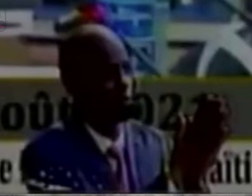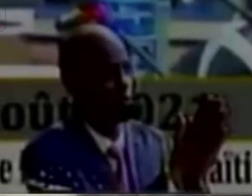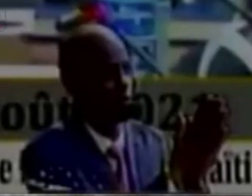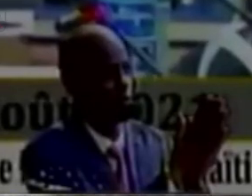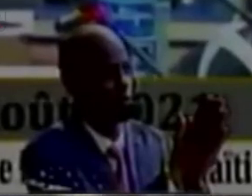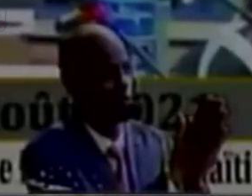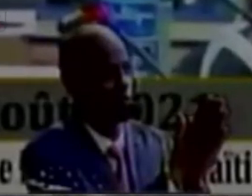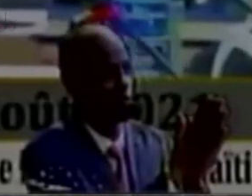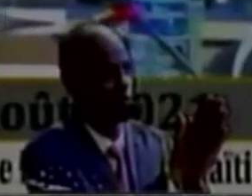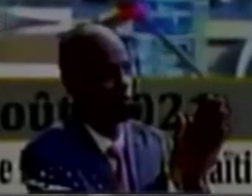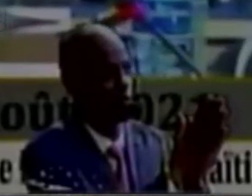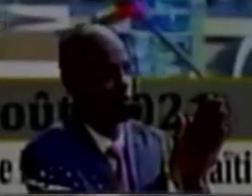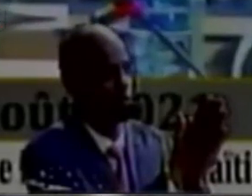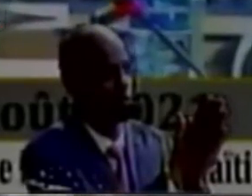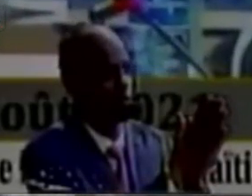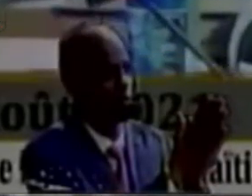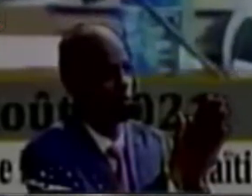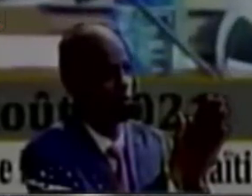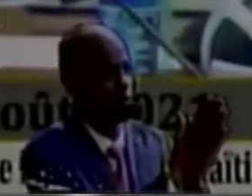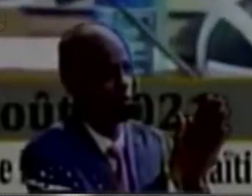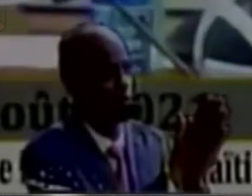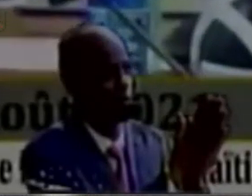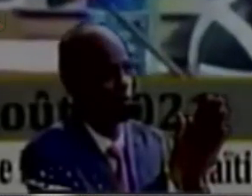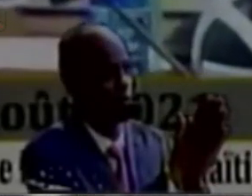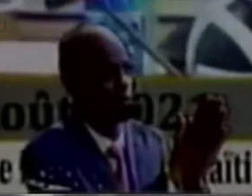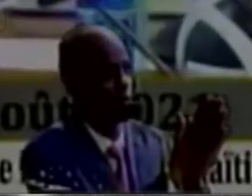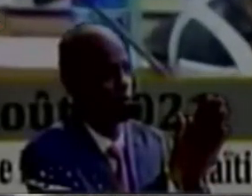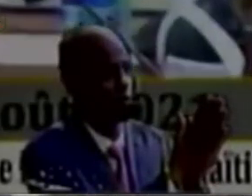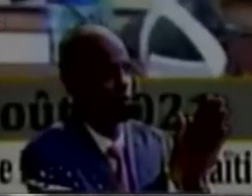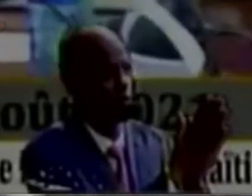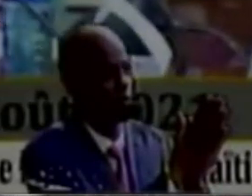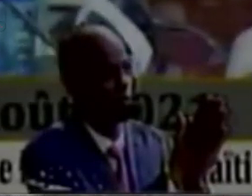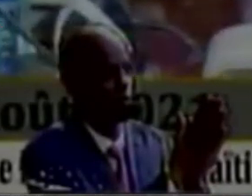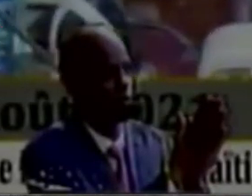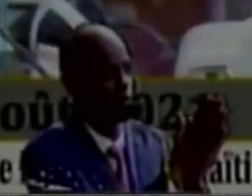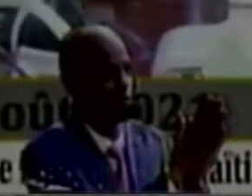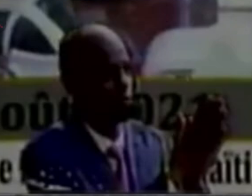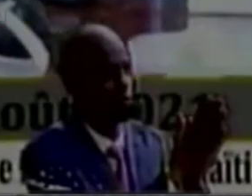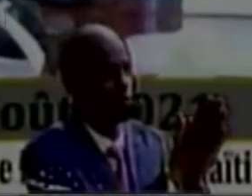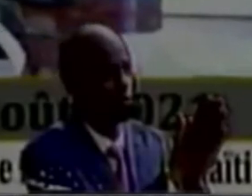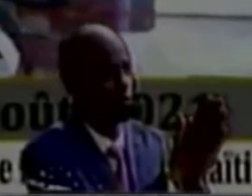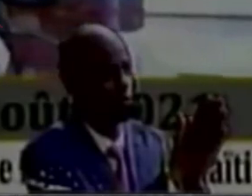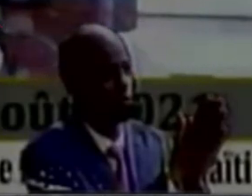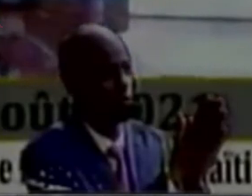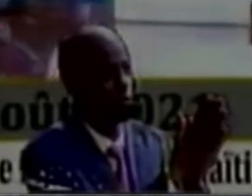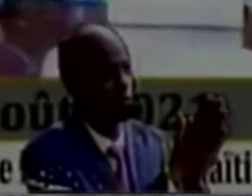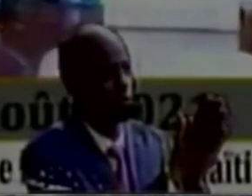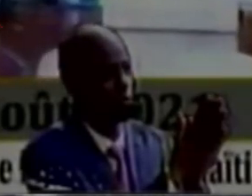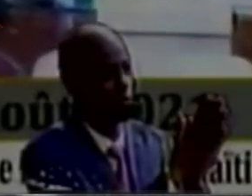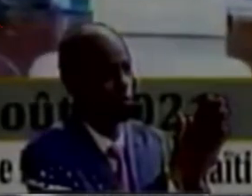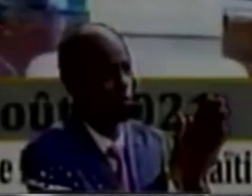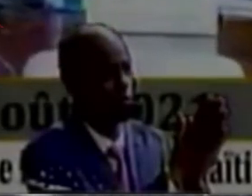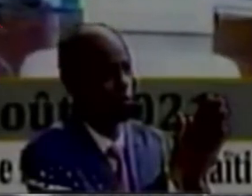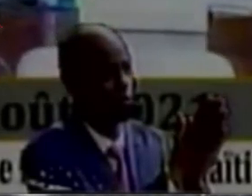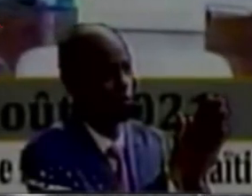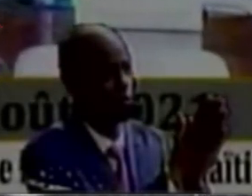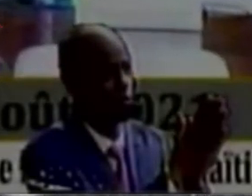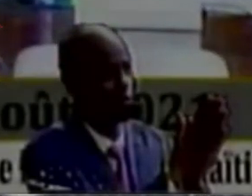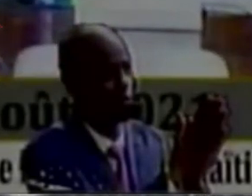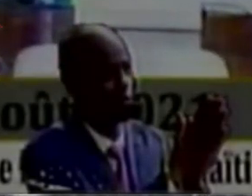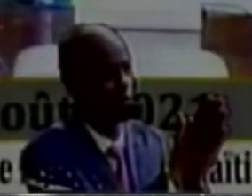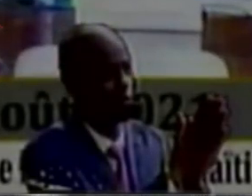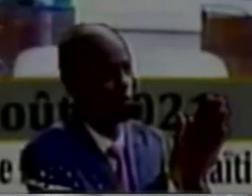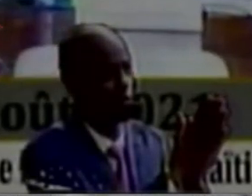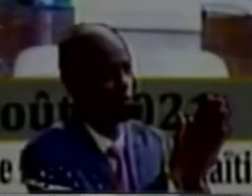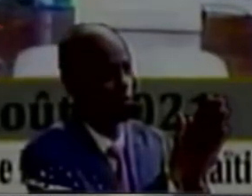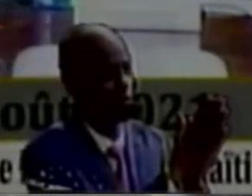résoudre ce problème tout seul. Et bien sûr, sous le leadership de la primature, comme l'a